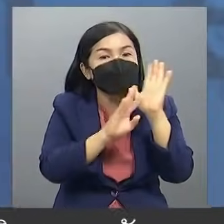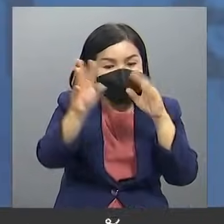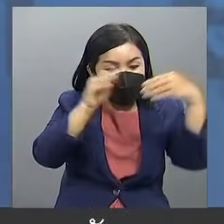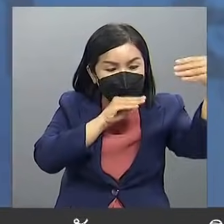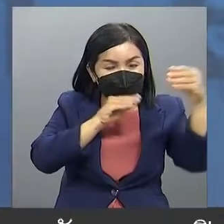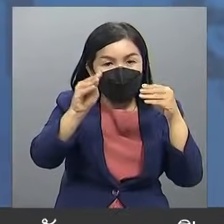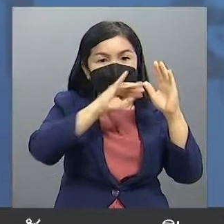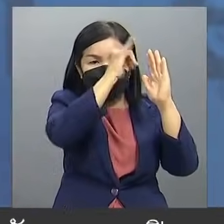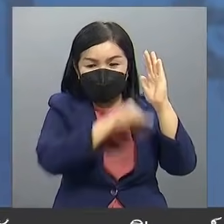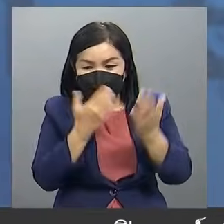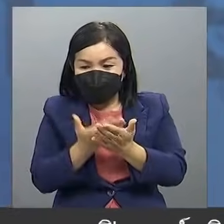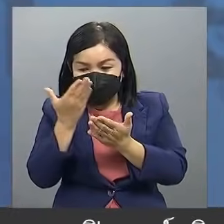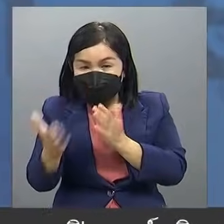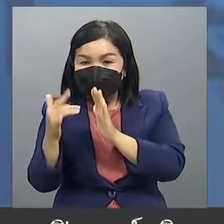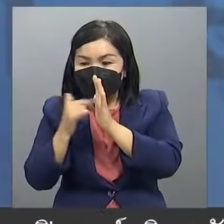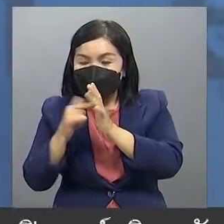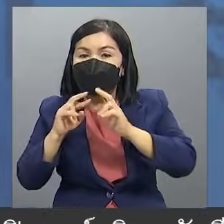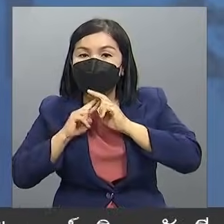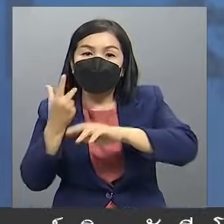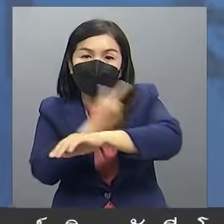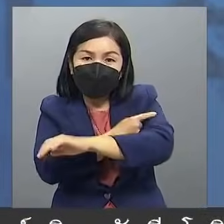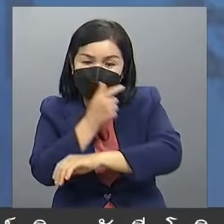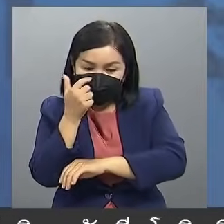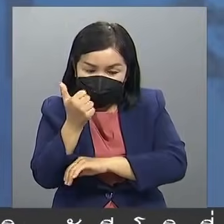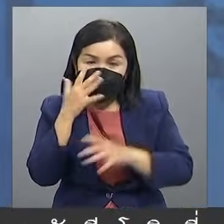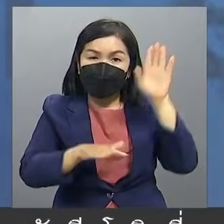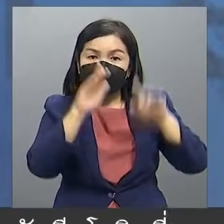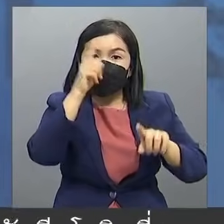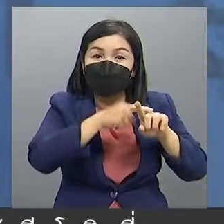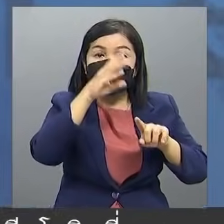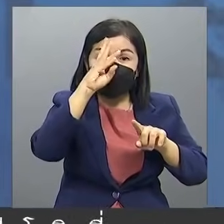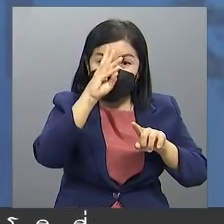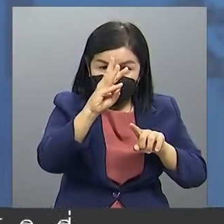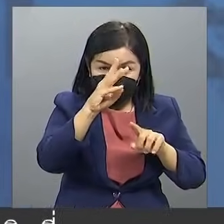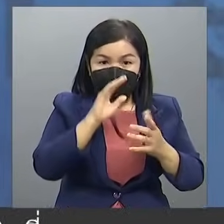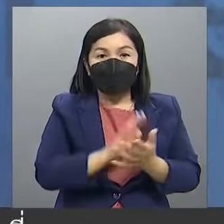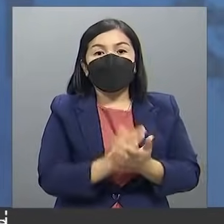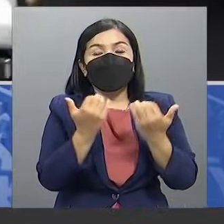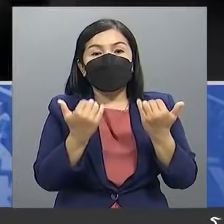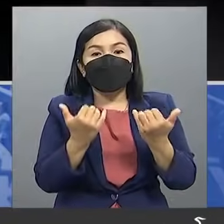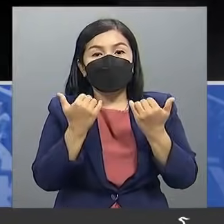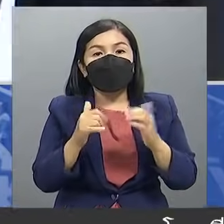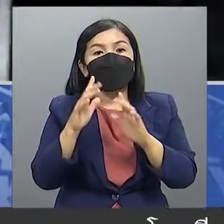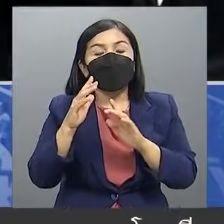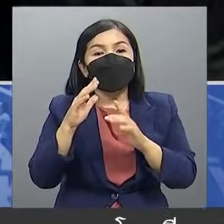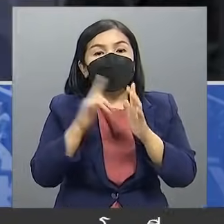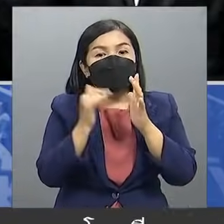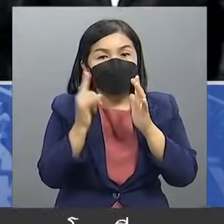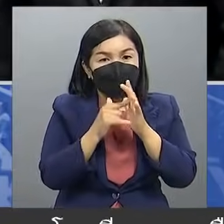พร้อมกับย้ำว่าเดือนมิถุนายนนี้จะมีวัคซีนแอสตราเซเนกาฉีดให้กับประชาชนครับ